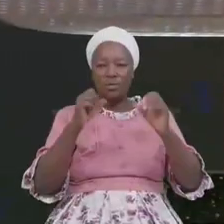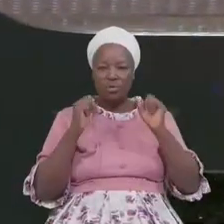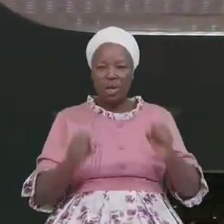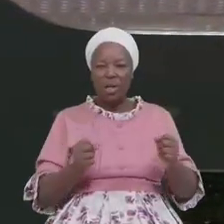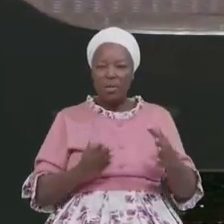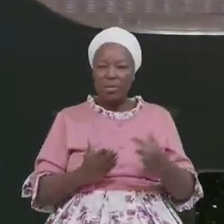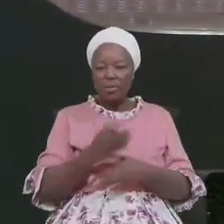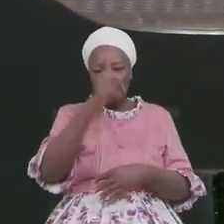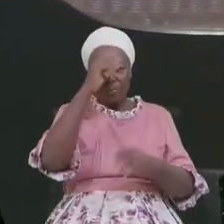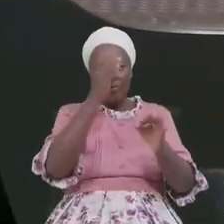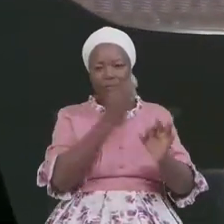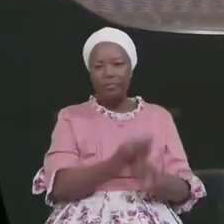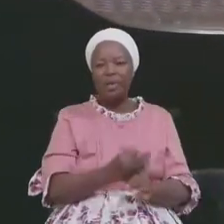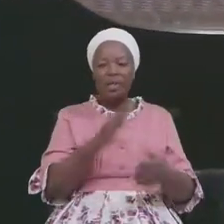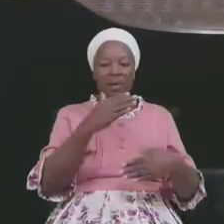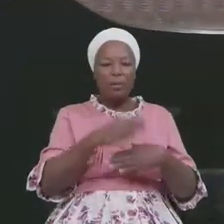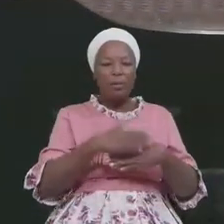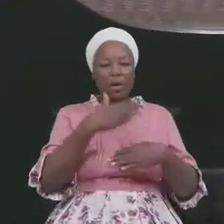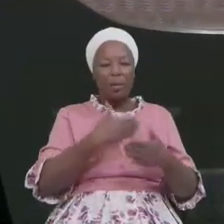au-delà de 85 ans.